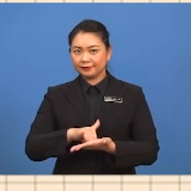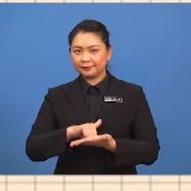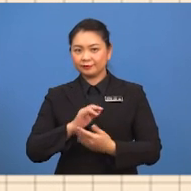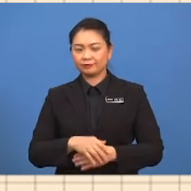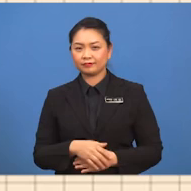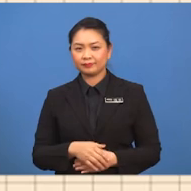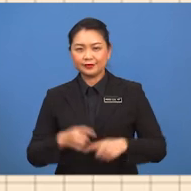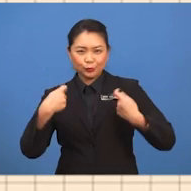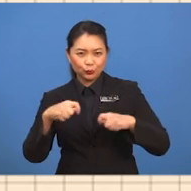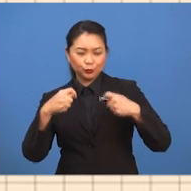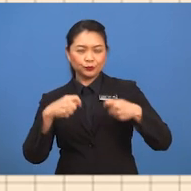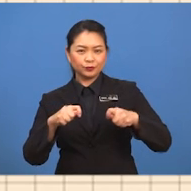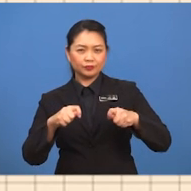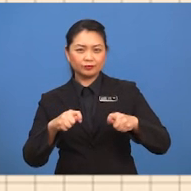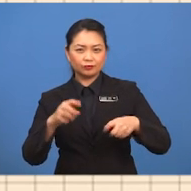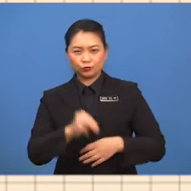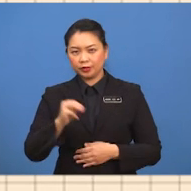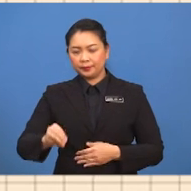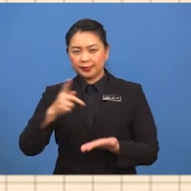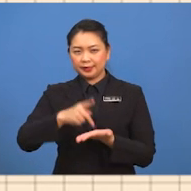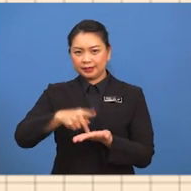Seterusnya, cuba murid-murid kira.